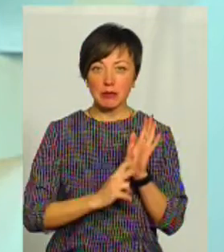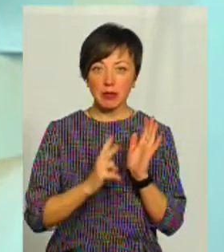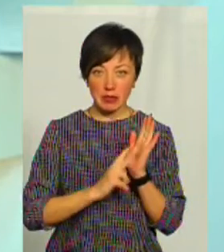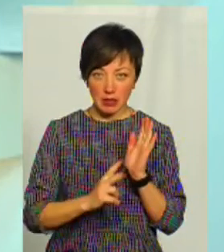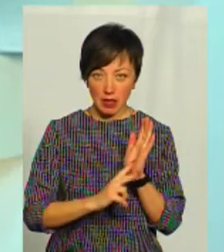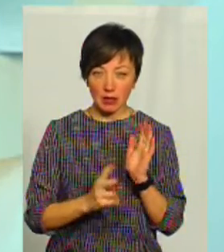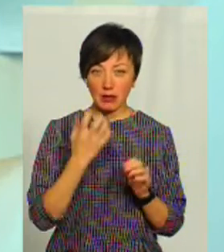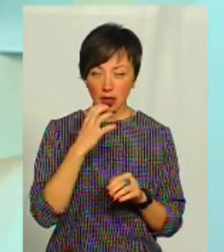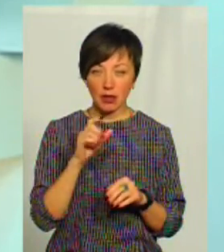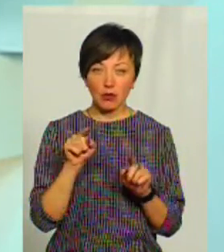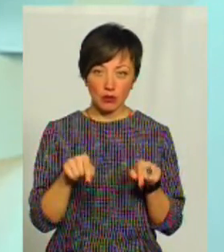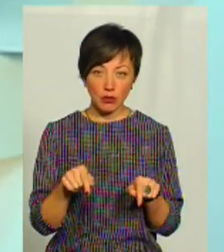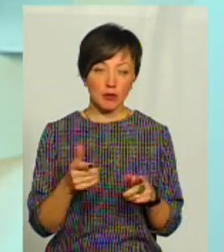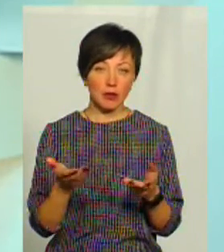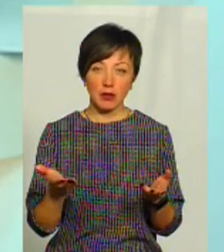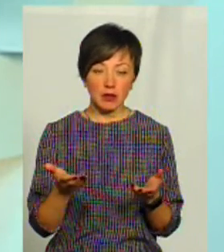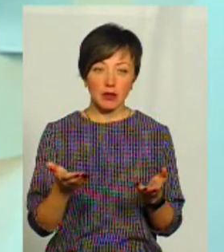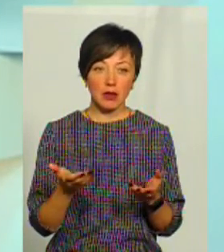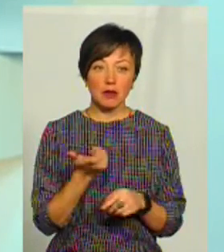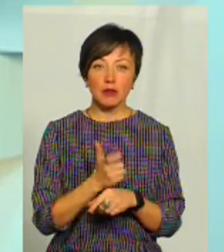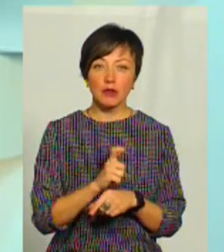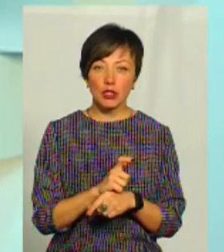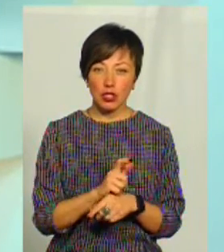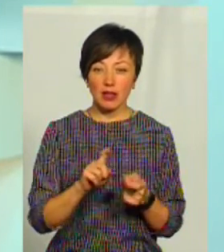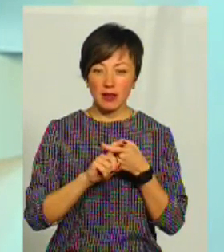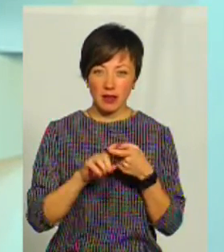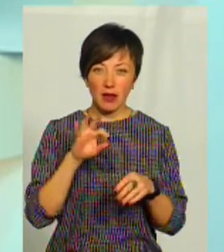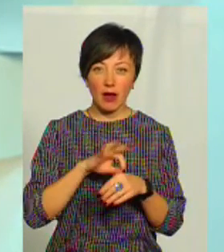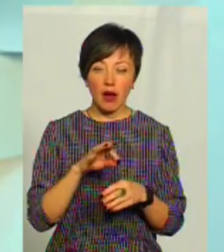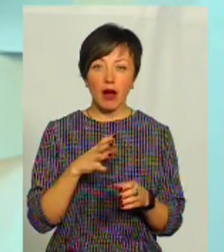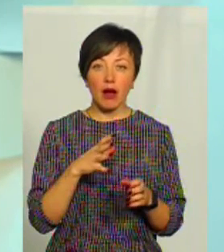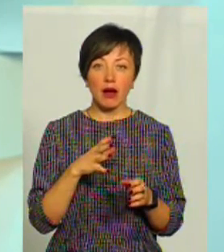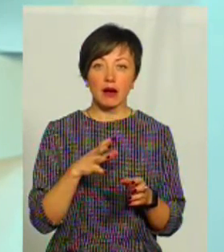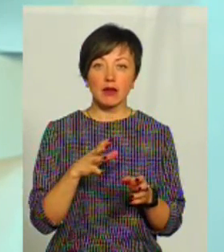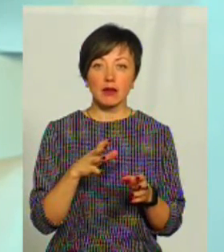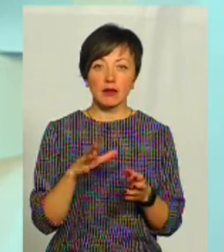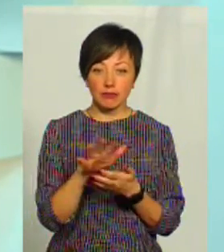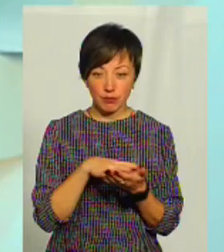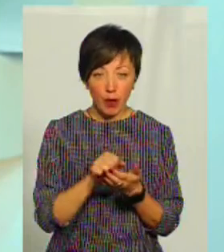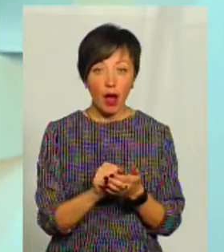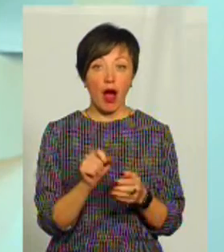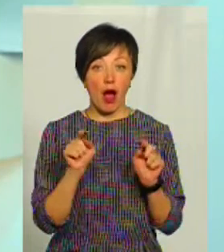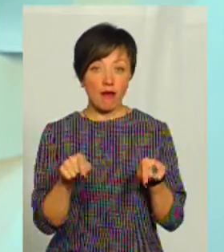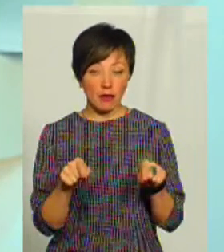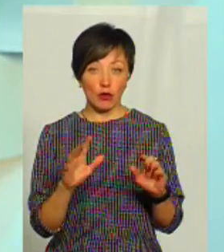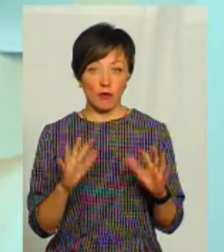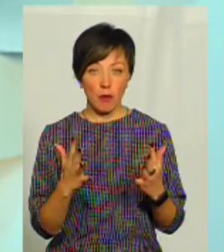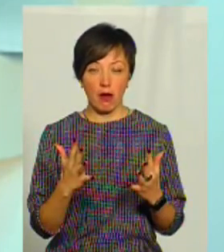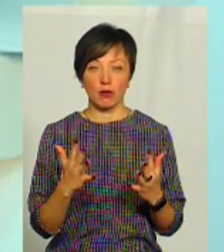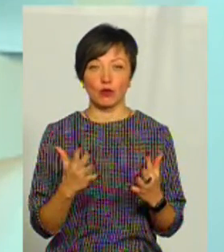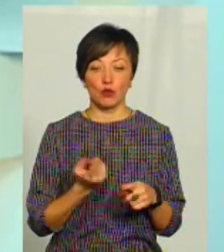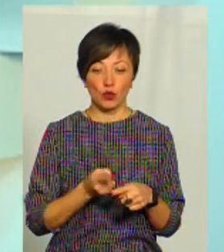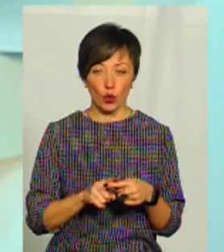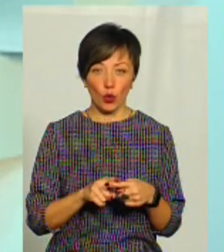70 градусів приблизно, то, як правило, ну, більшість вегетативних форм гине. Угу. От. І в даному випадку от